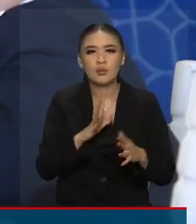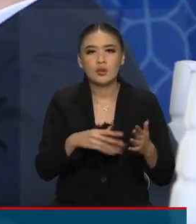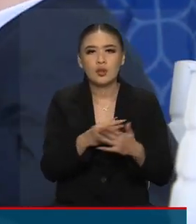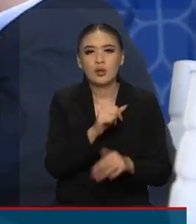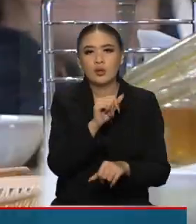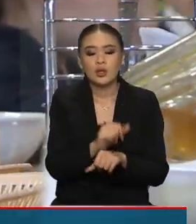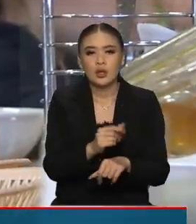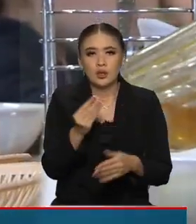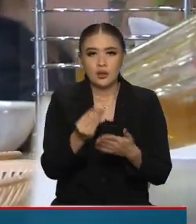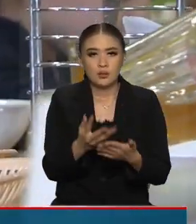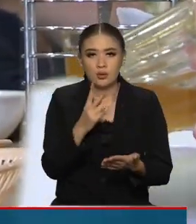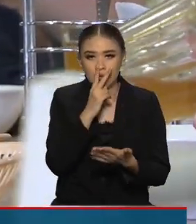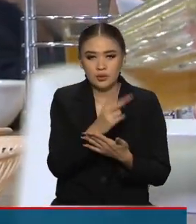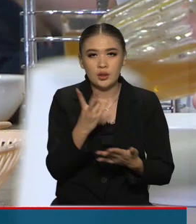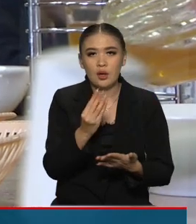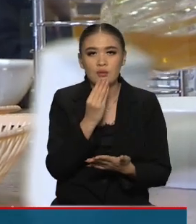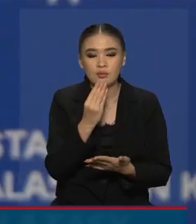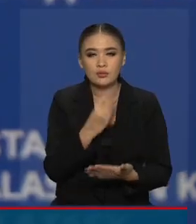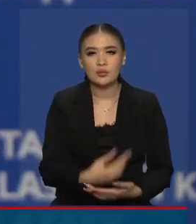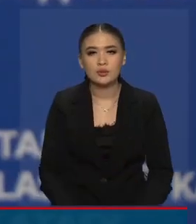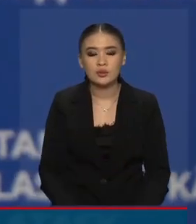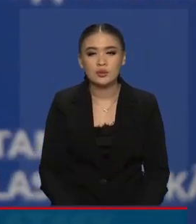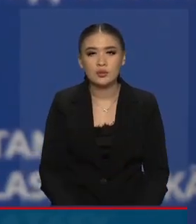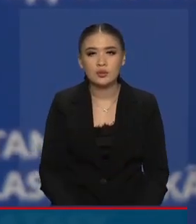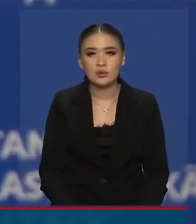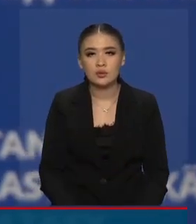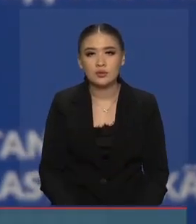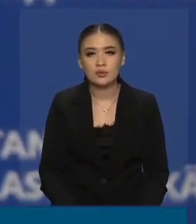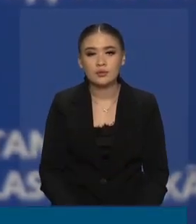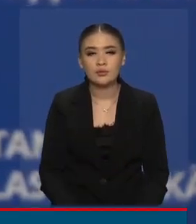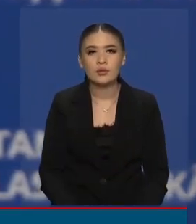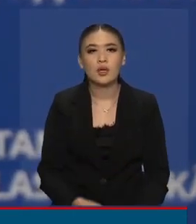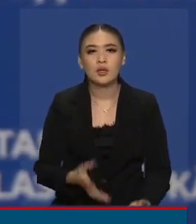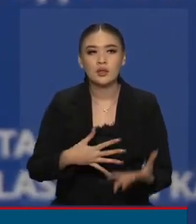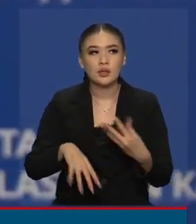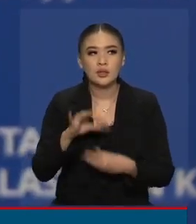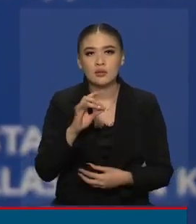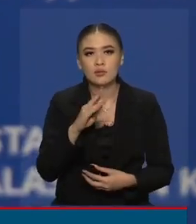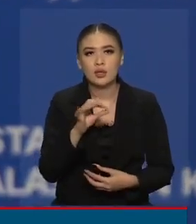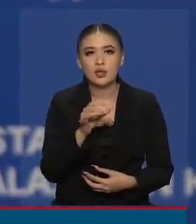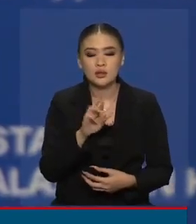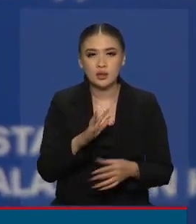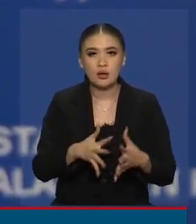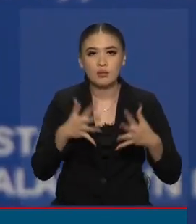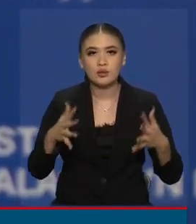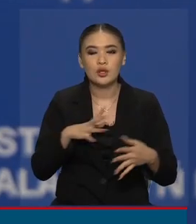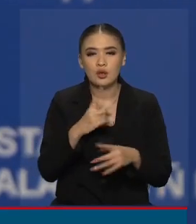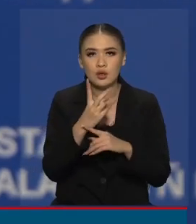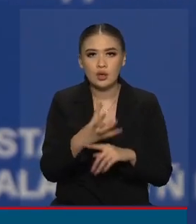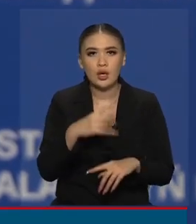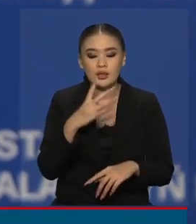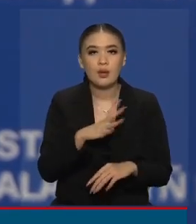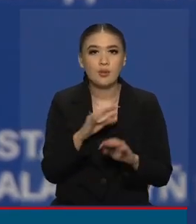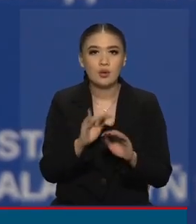қымбатшылықты ескеріп жатқан ешкім жоқ. У нас идет инфляция к 40%. Мінберлерде инфляция деңгейі артып жатқаны сан мәрте айтылса да,